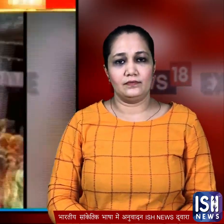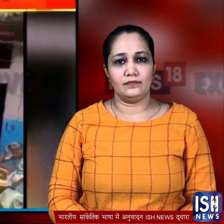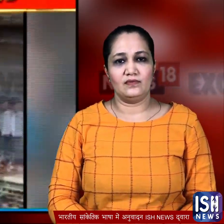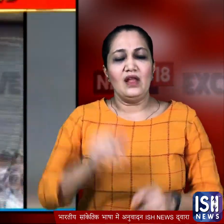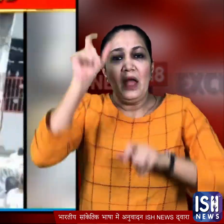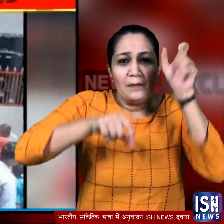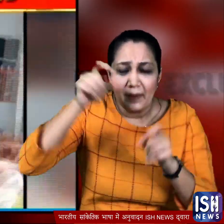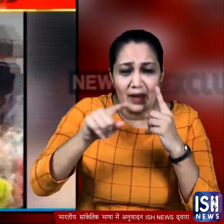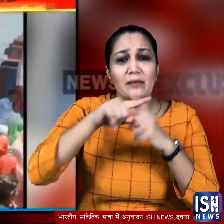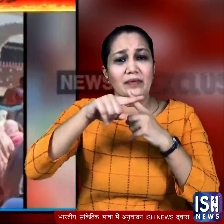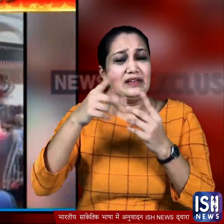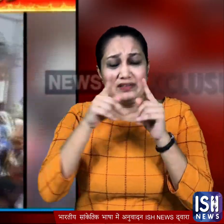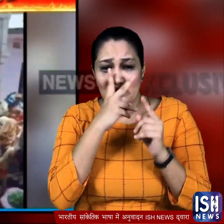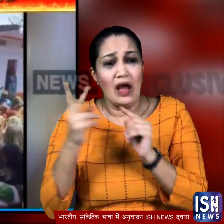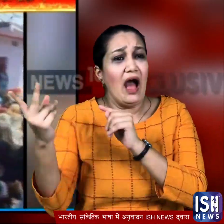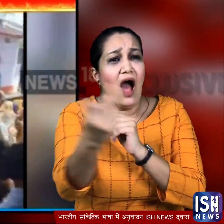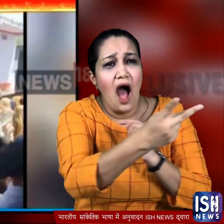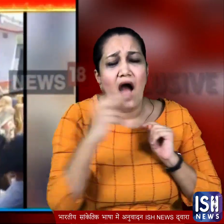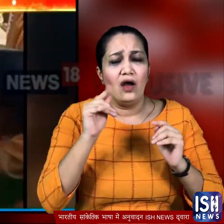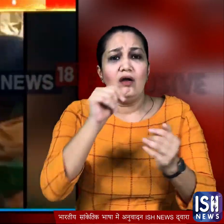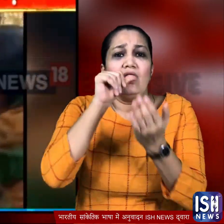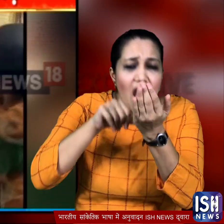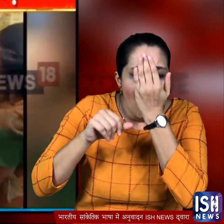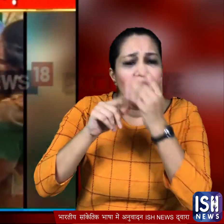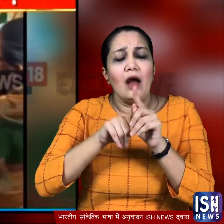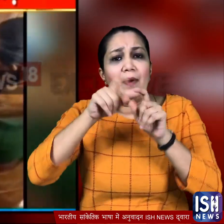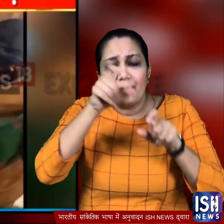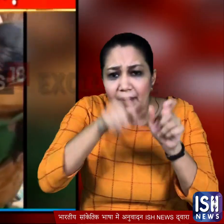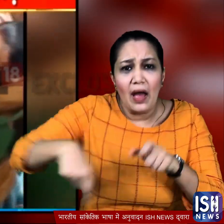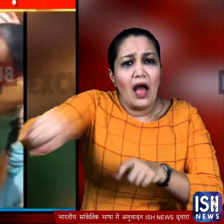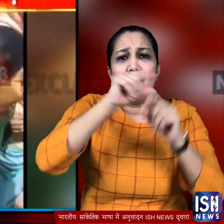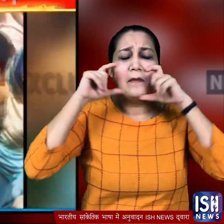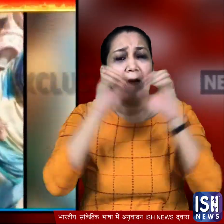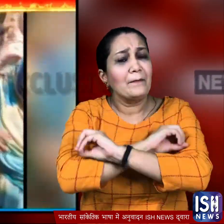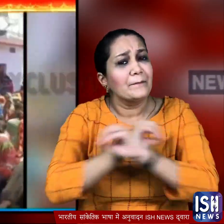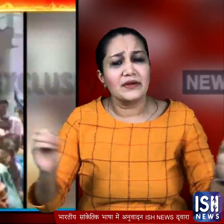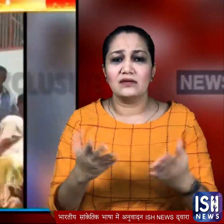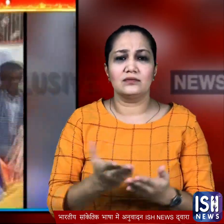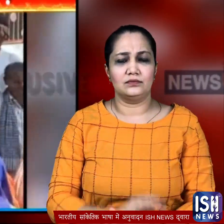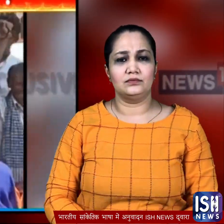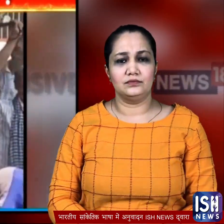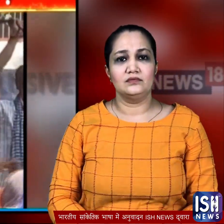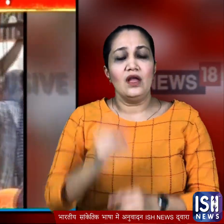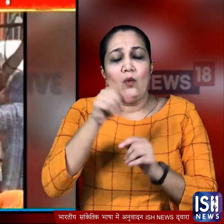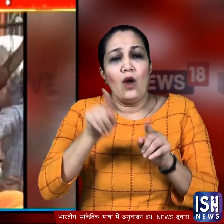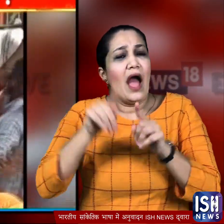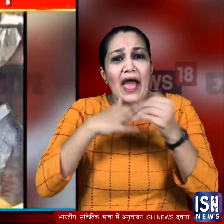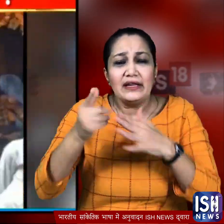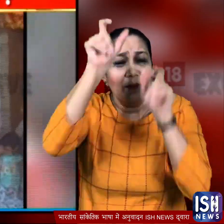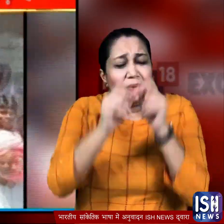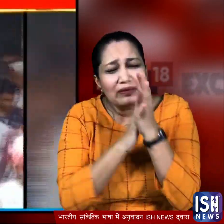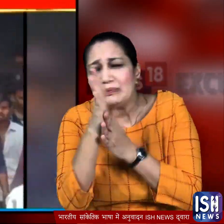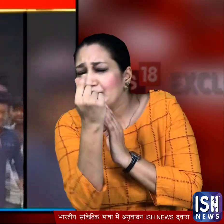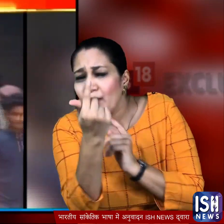भीड़ तो भीड़, हैरानी ये देखकर हुई कि जल के चक्कर में वो लोग बिना मास्क पहने ही मंदिर पहुंच गए। उनमें एक भी शख्स ऐसा नहीं